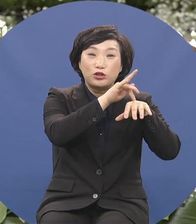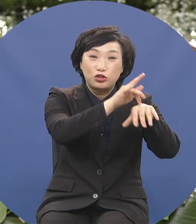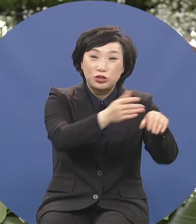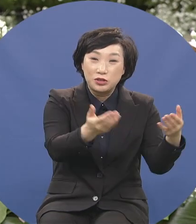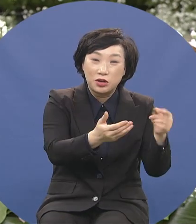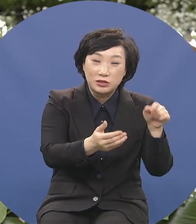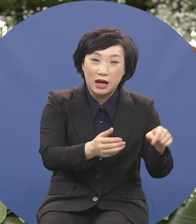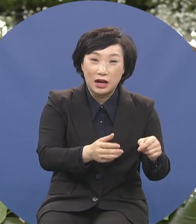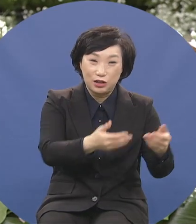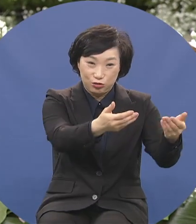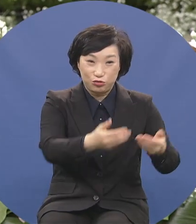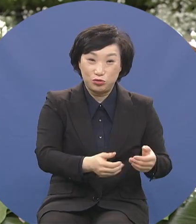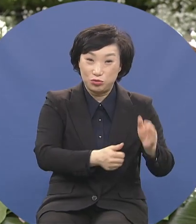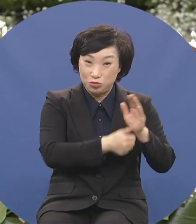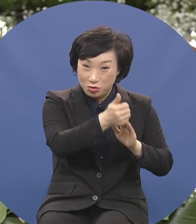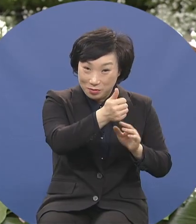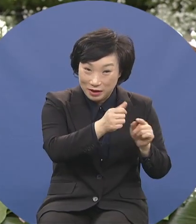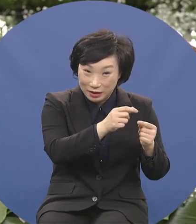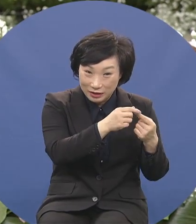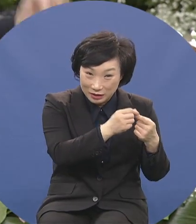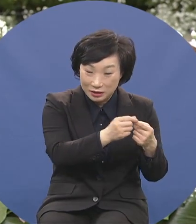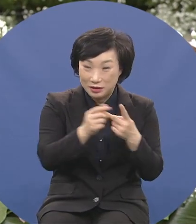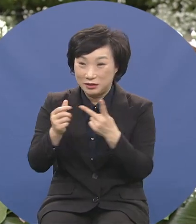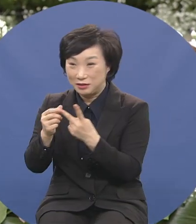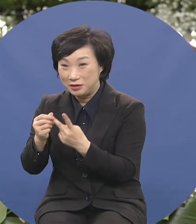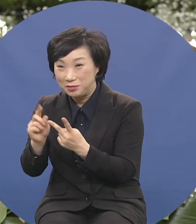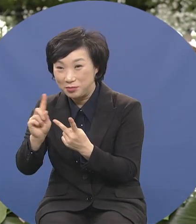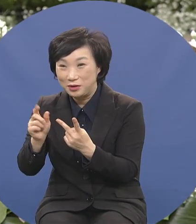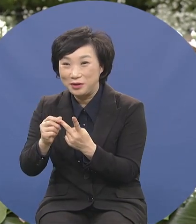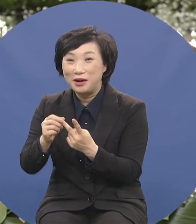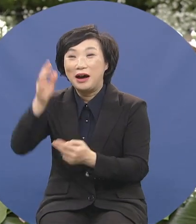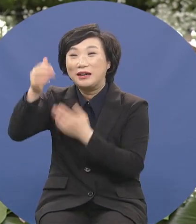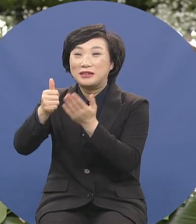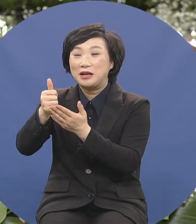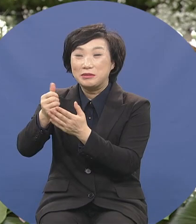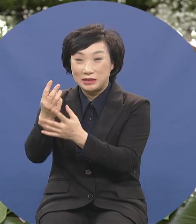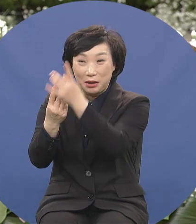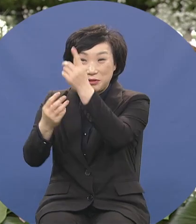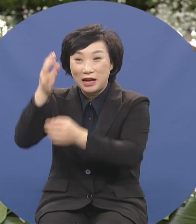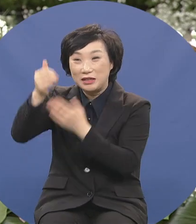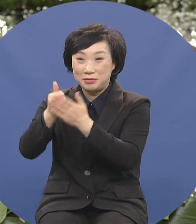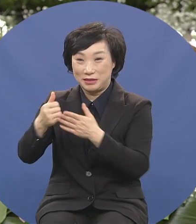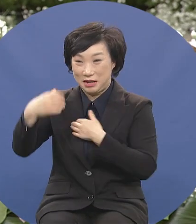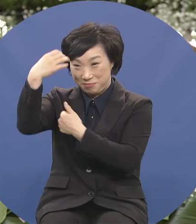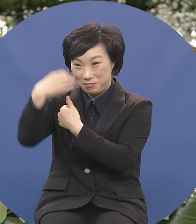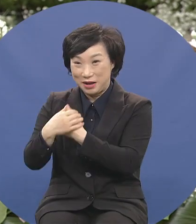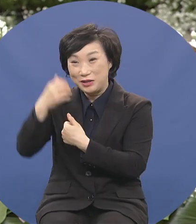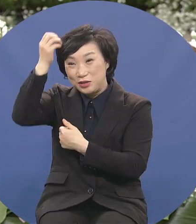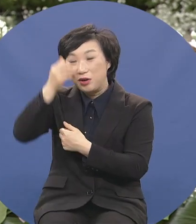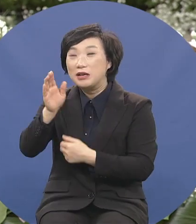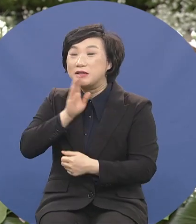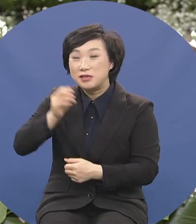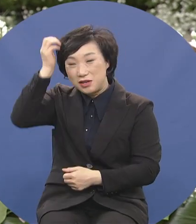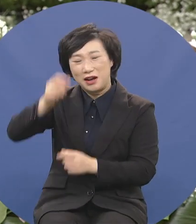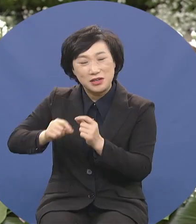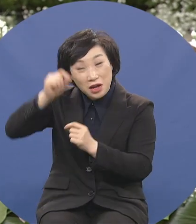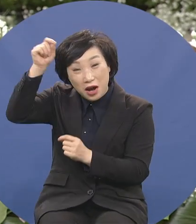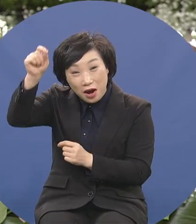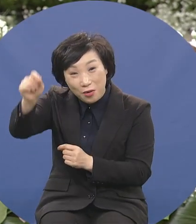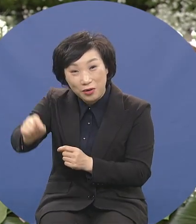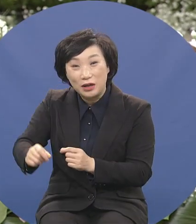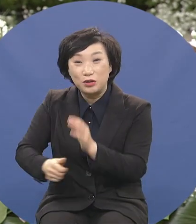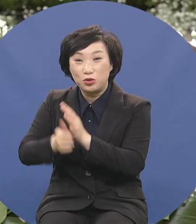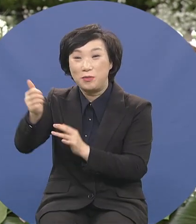귀신이 주는 소망이요, 하나는 하나님 참이 하나님께서 내게 주시는 영적인 신령한 항구적이고